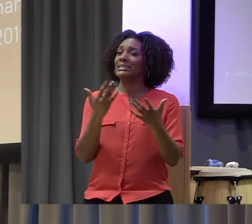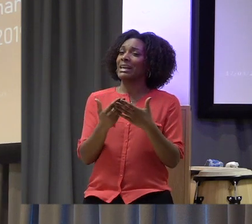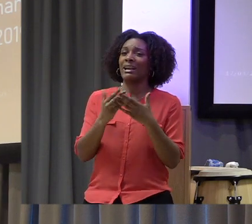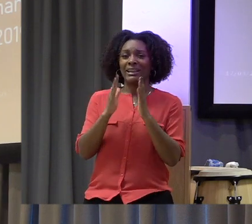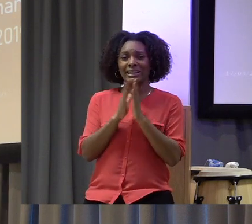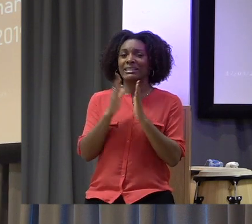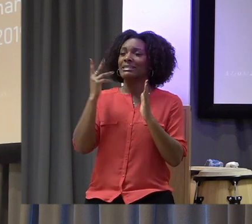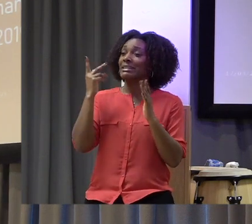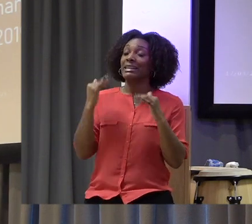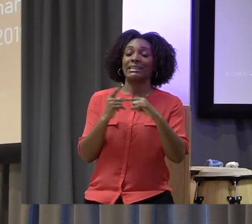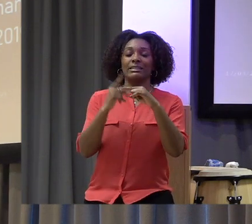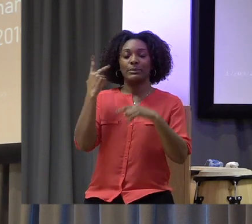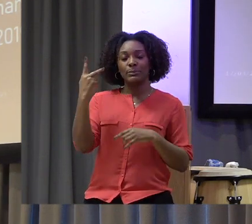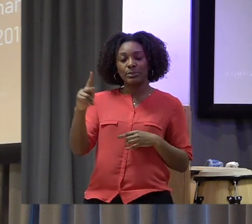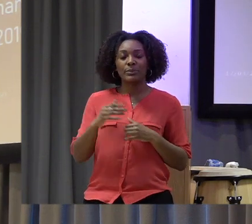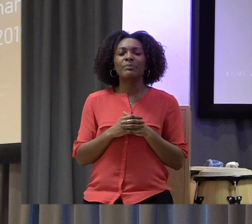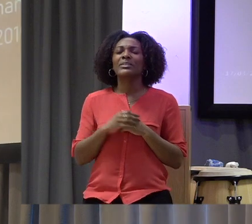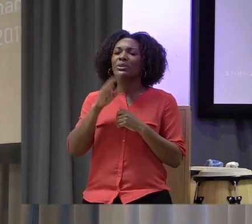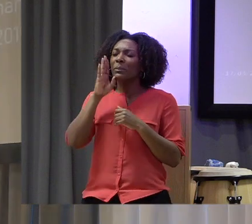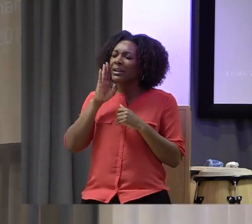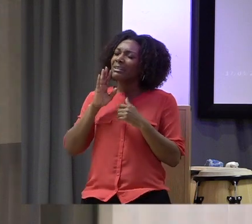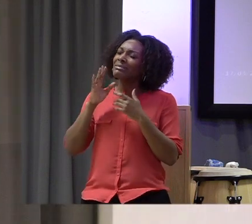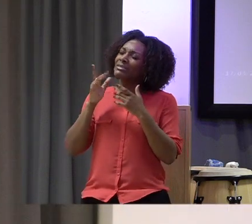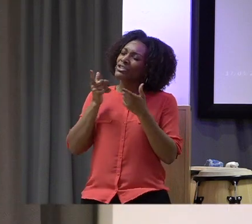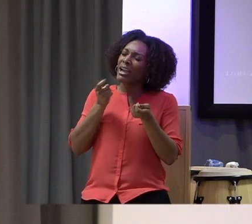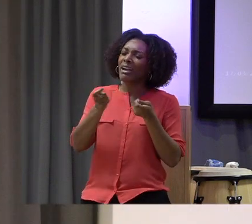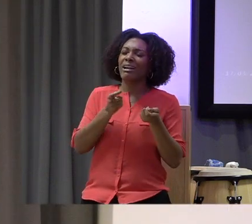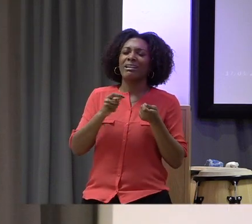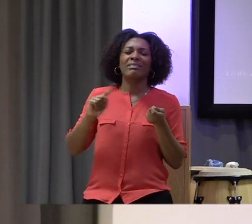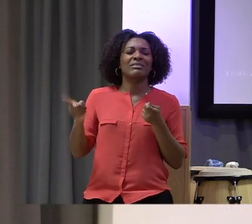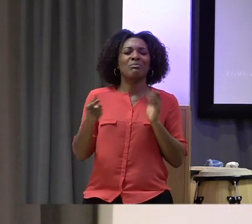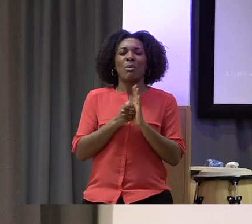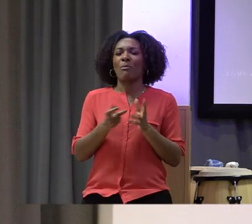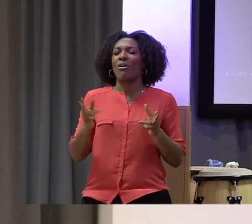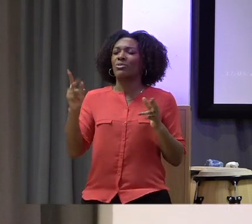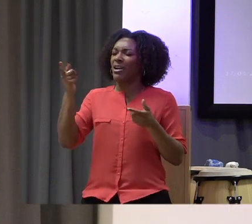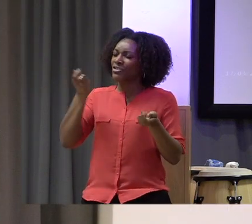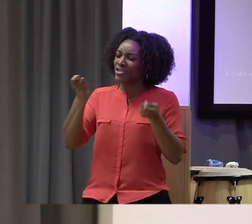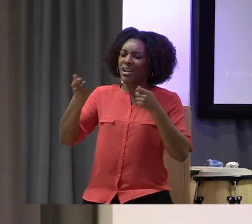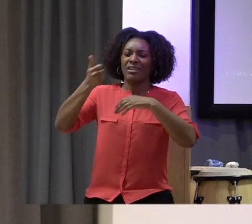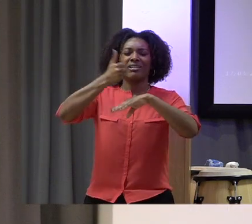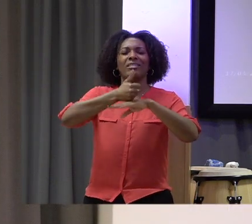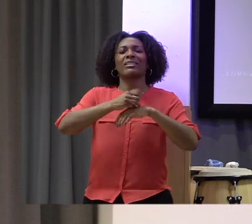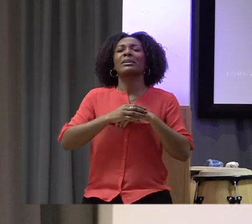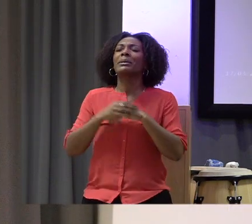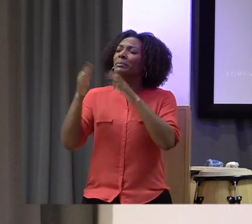Merci Seigneur de diriger toi-même ces moments et de nous accorder ta grâce, Seigneur. Bénis ton